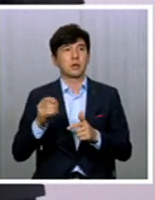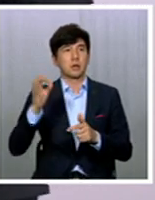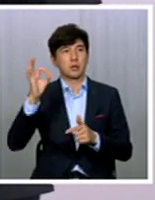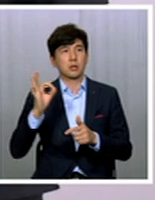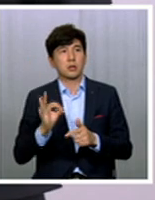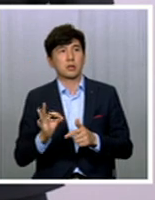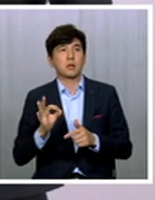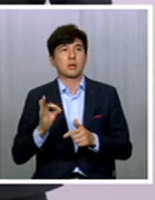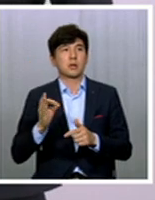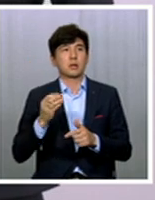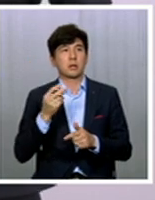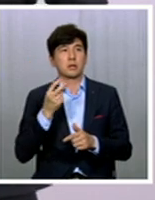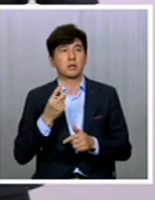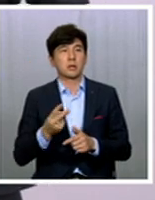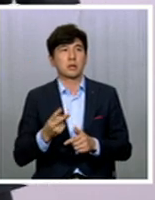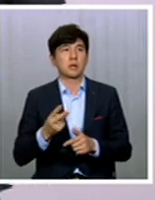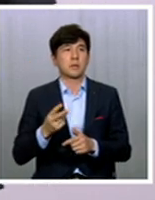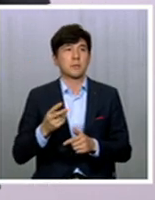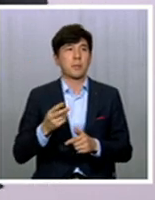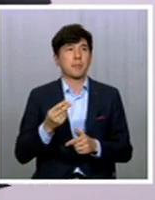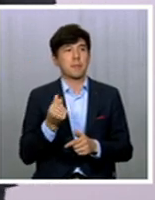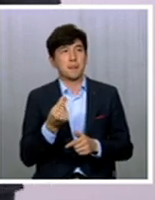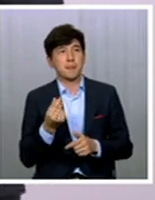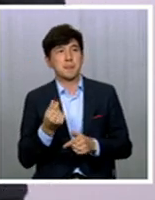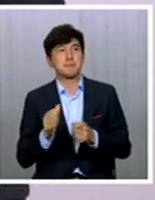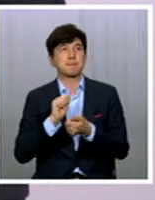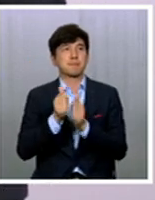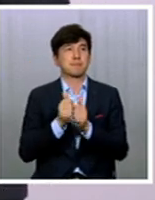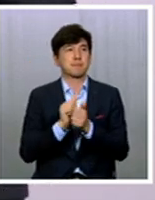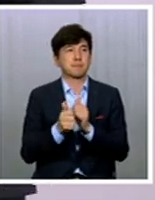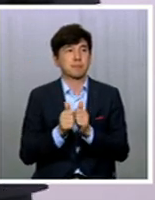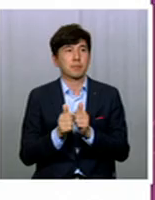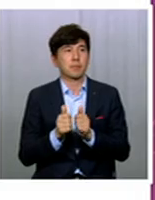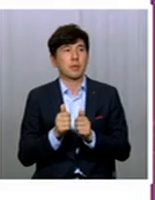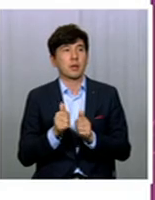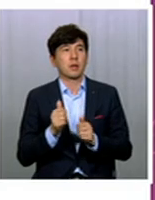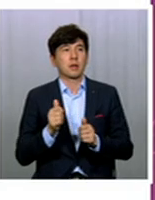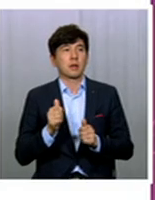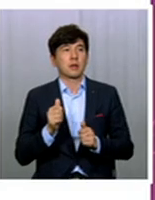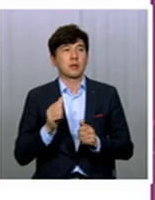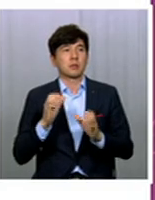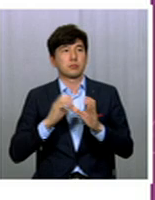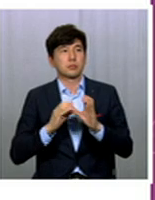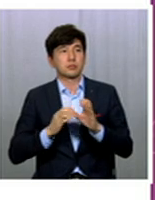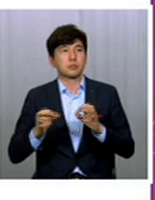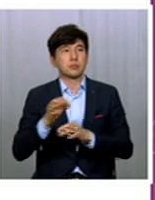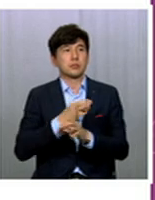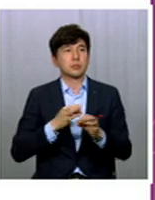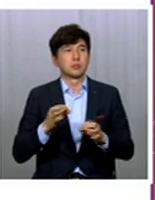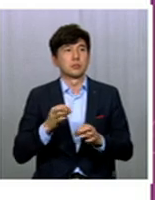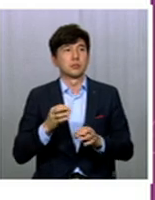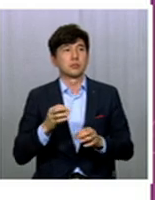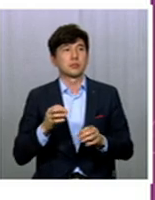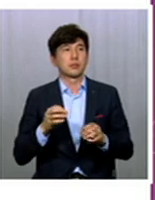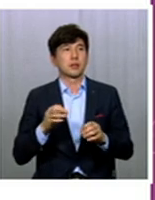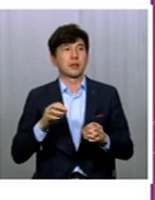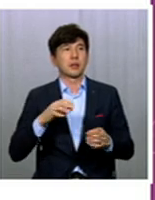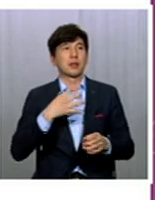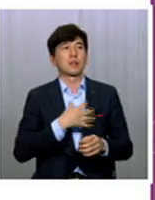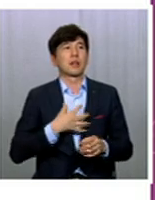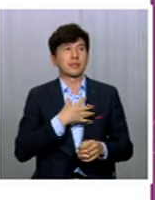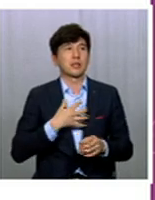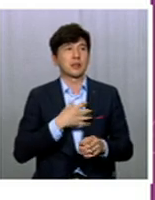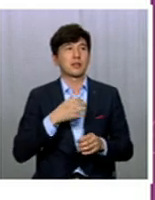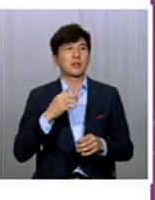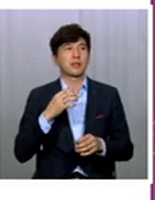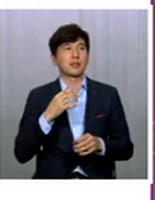көрсеткішпен заттардың орнында ақша айырбастау. Яғни бұл да экономикалық инфрақұрылымның қалыптасуына әсер етуші негізгі факторлардың